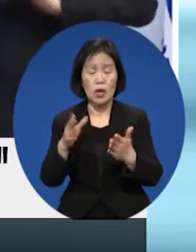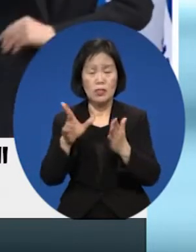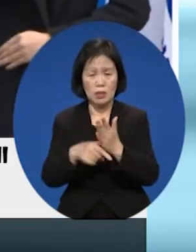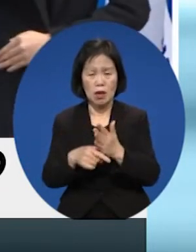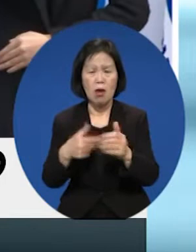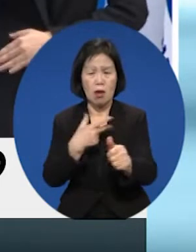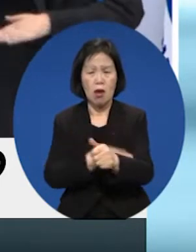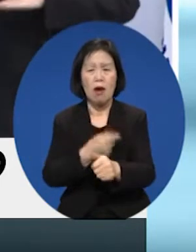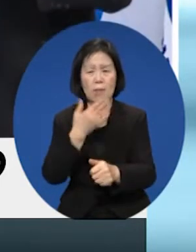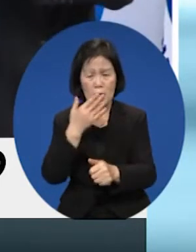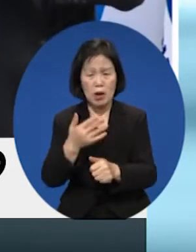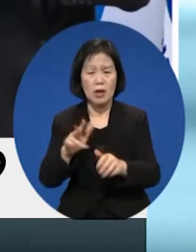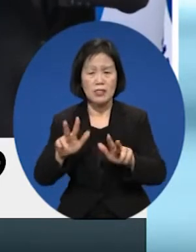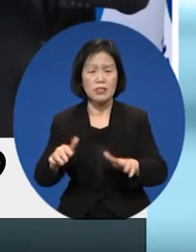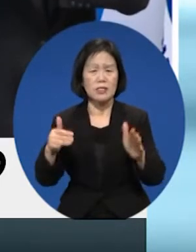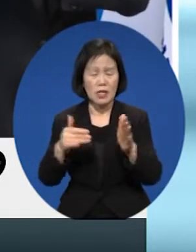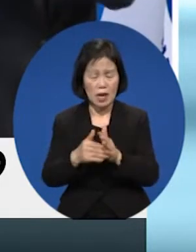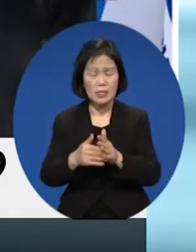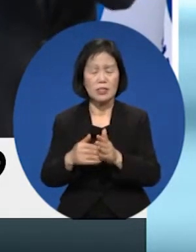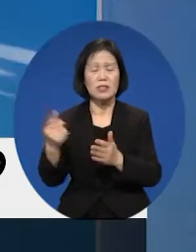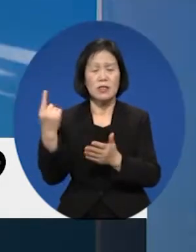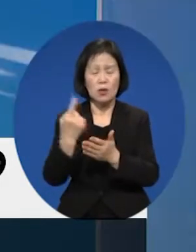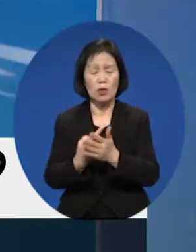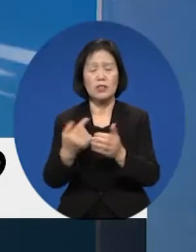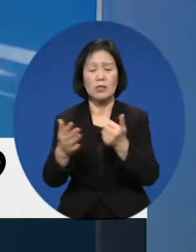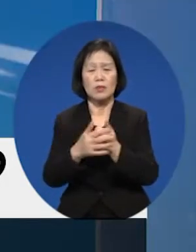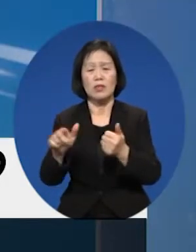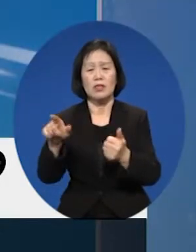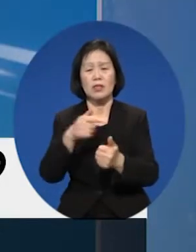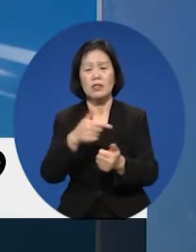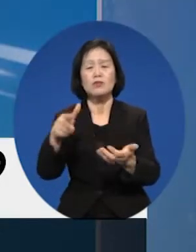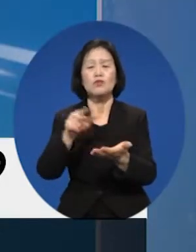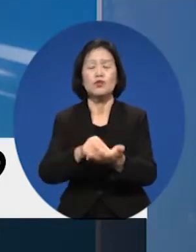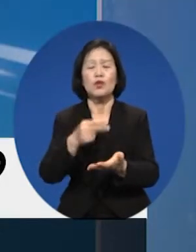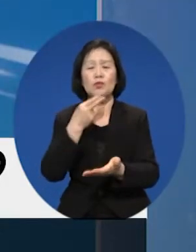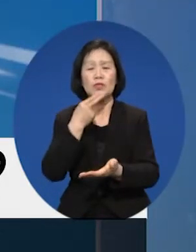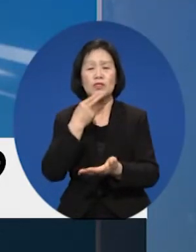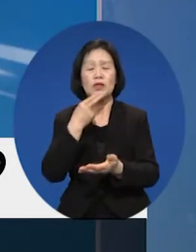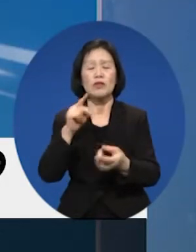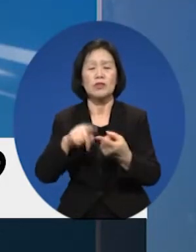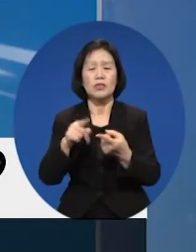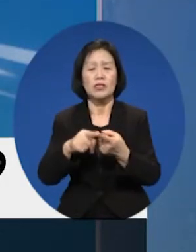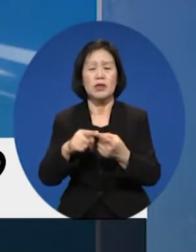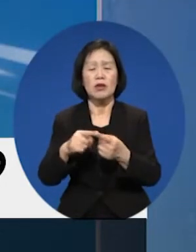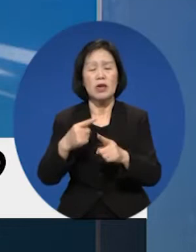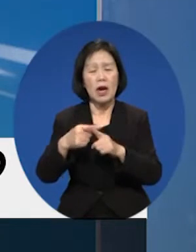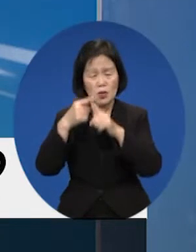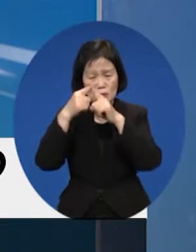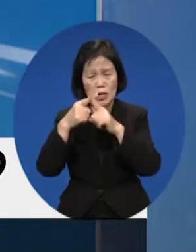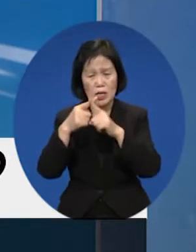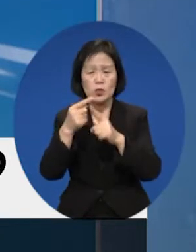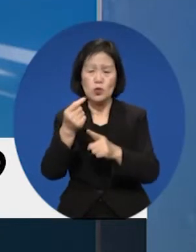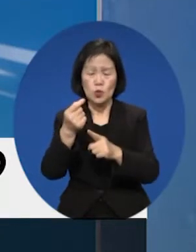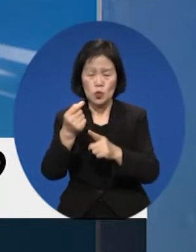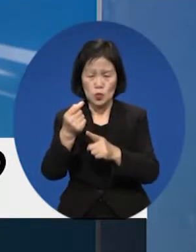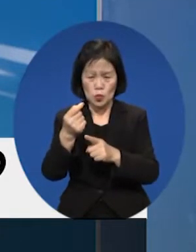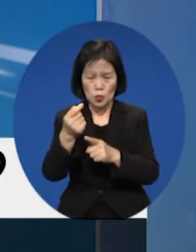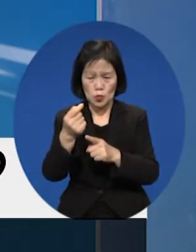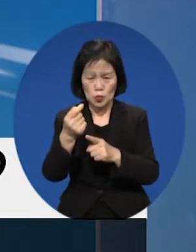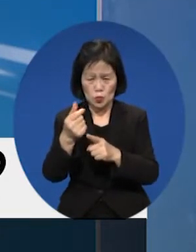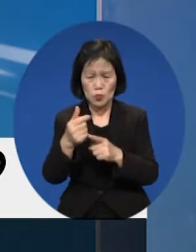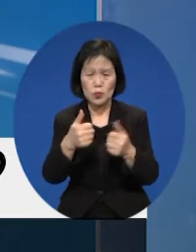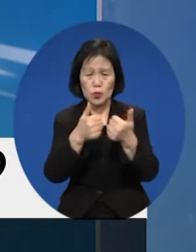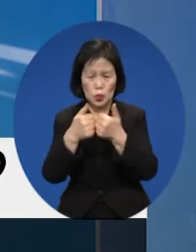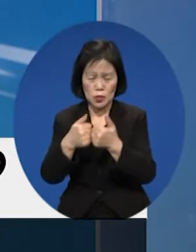그래서 독자적으로 지금까지 해와서 큰 문제가 없었어요. 그러니까 이런 부분을 그냥 간호사 일반에게도 확대할 필요성이 있었기 때문에 그런